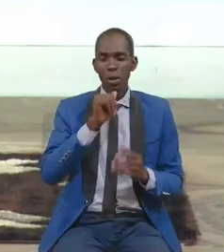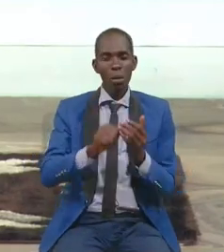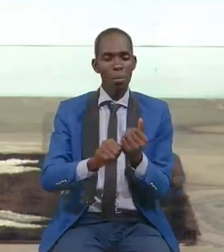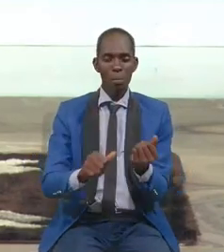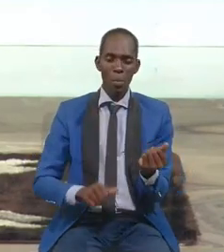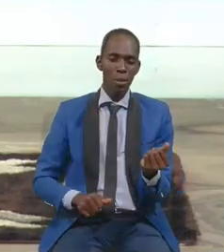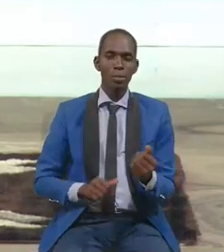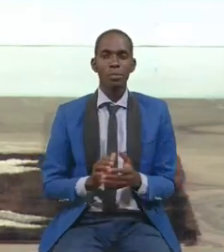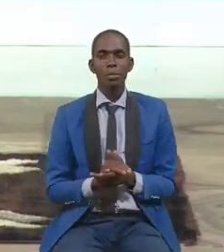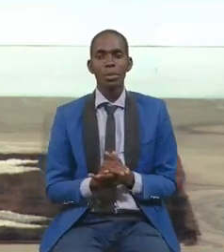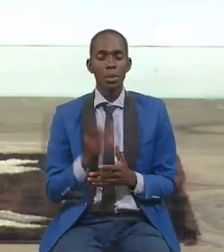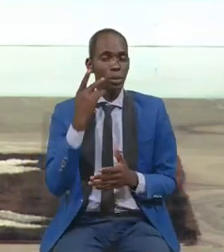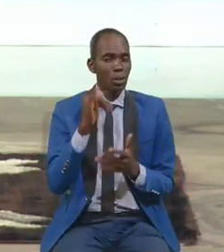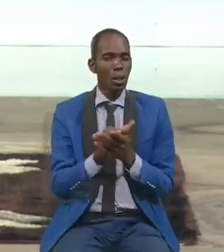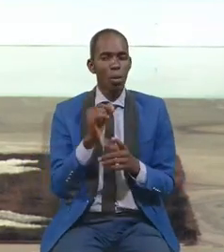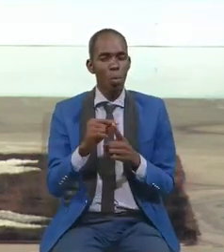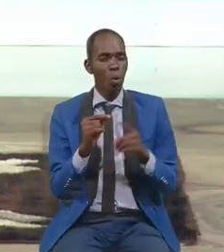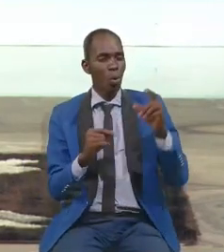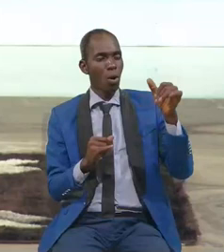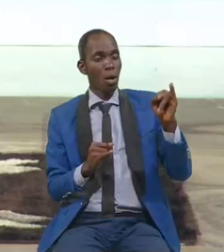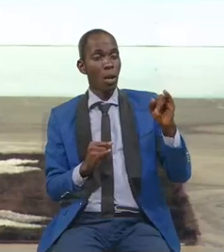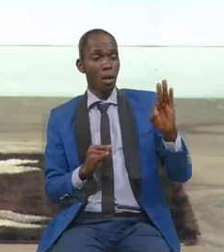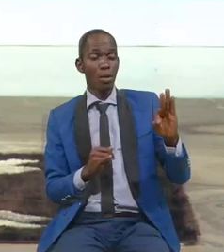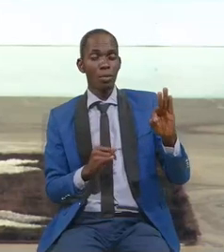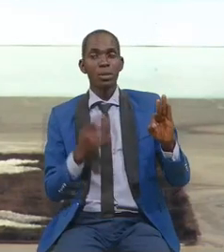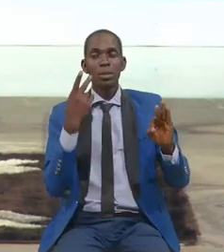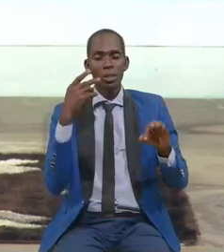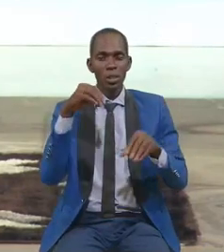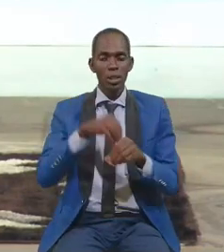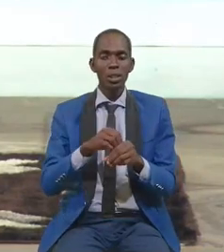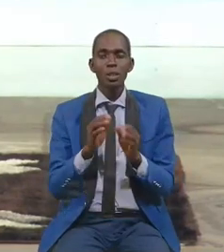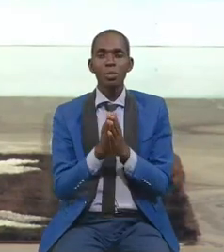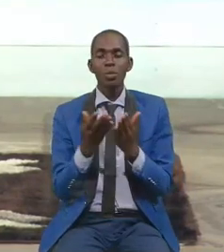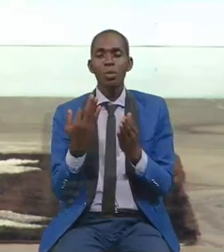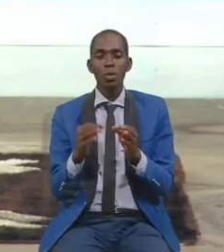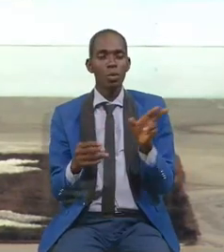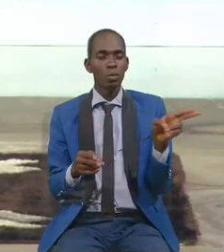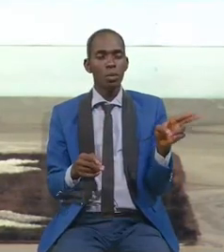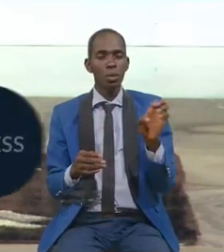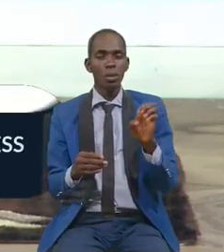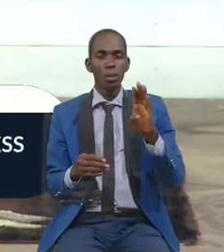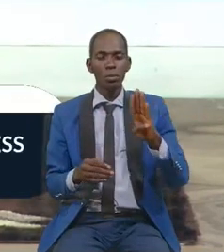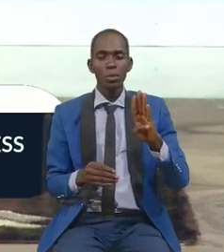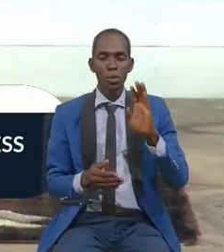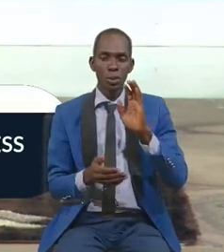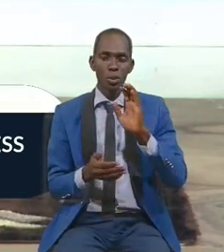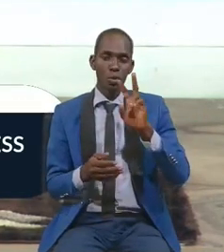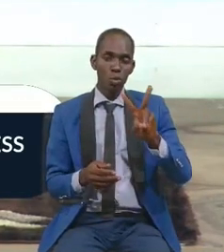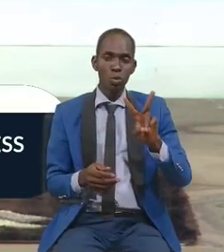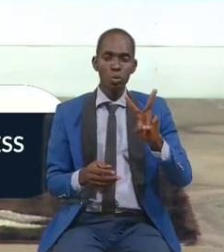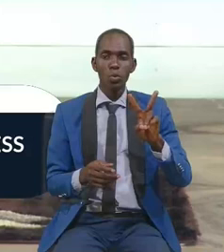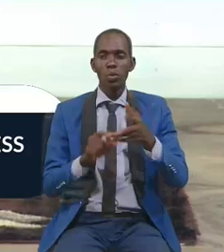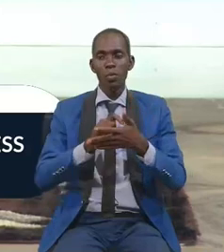Voyons le mot. Si. Si. S'il se retire. Si. Hébreux chapitre